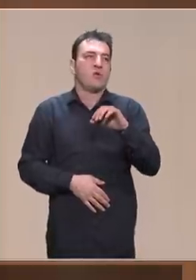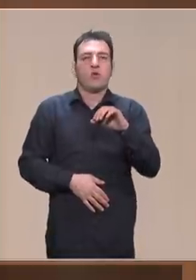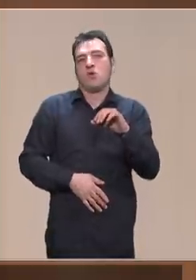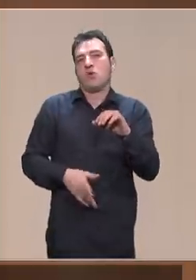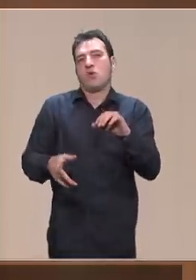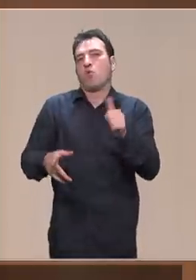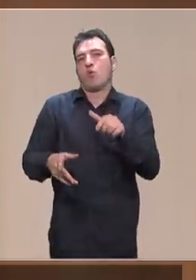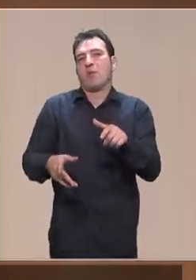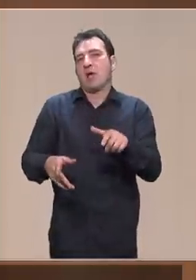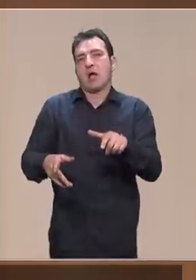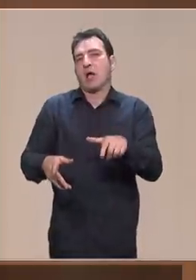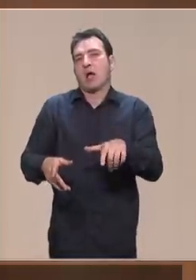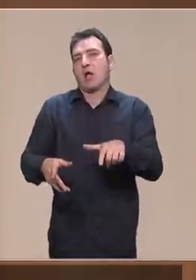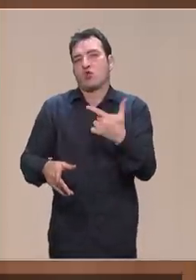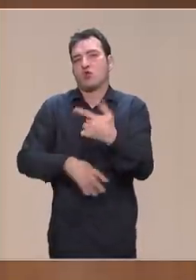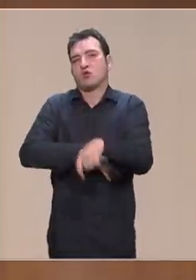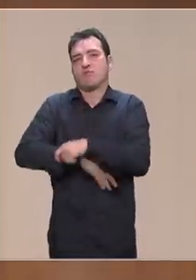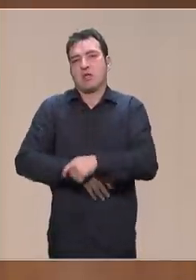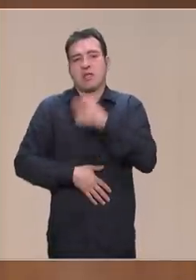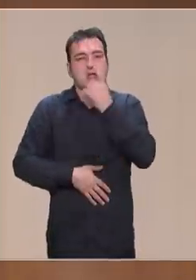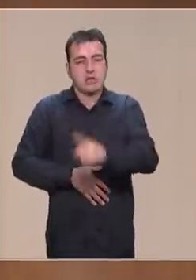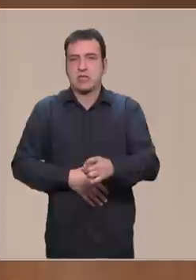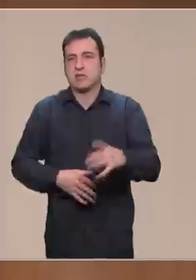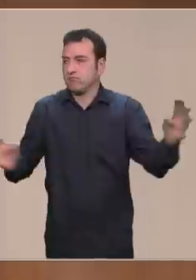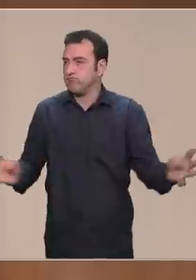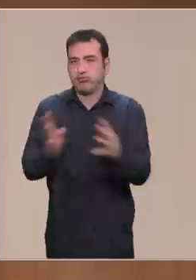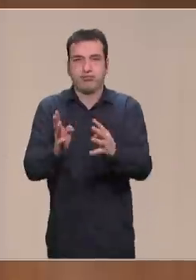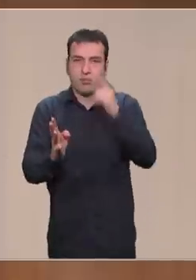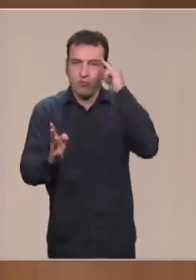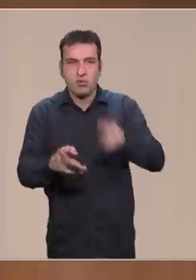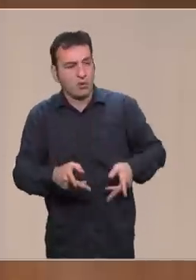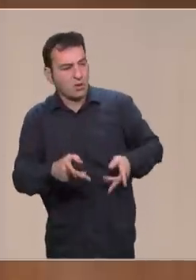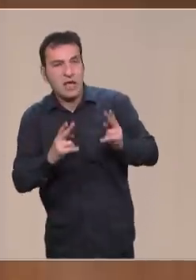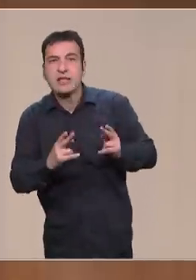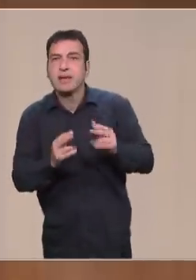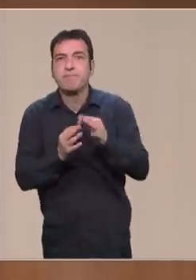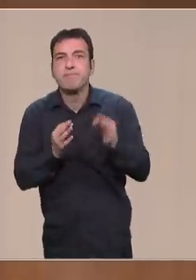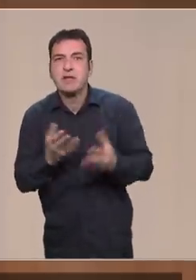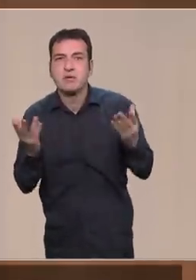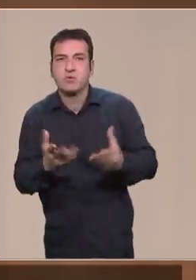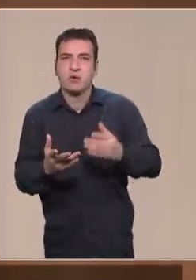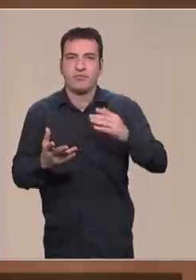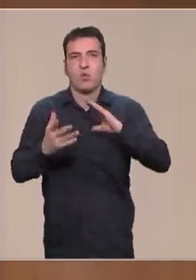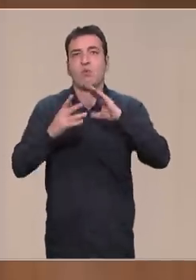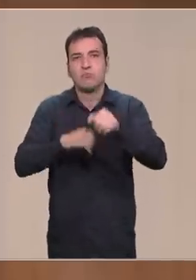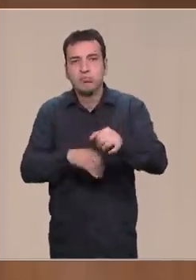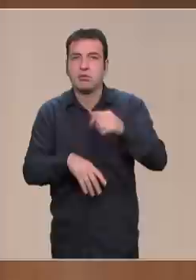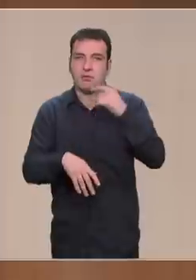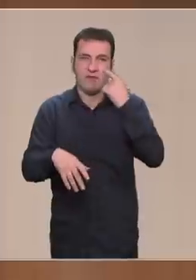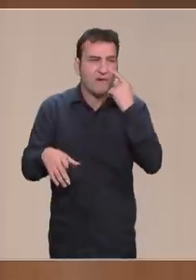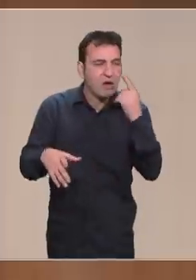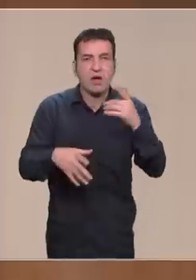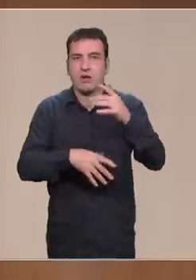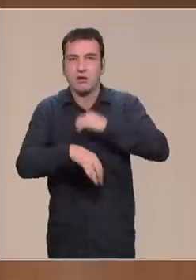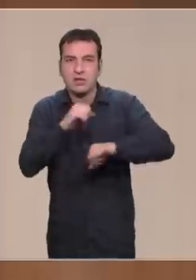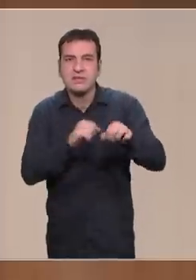l'ensemble des parties prenantes concernées pour un point d'étape, ce qui nous permettra d'aborder l'ensemble des organisations territoriales mises en place dans